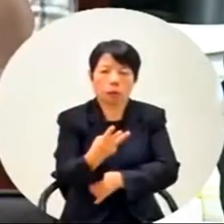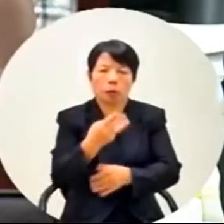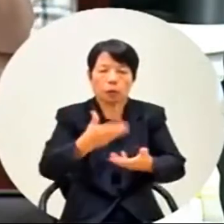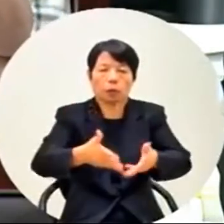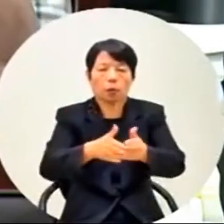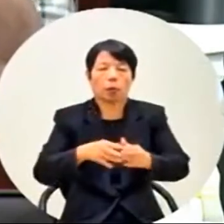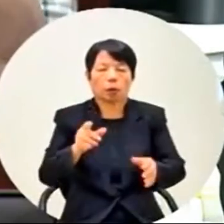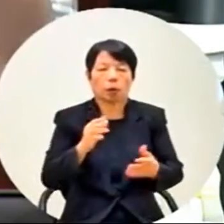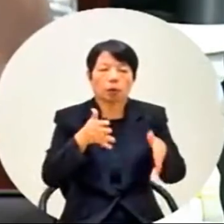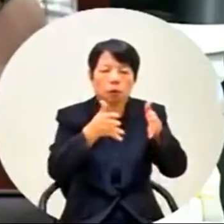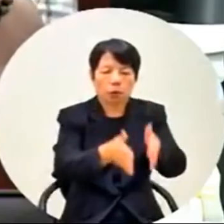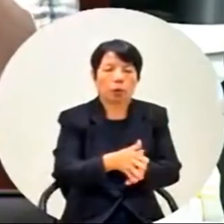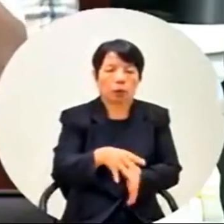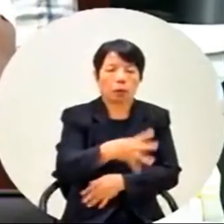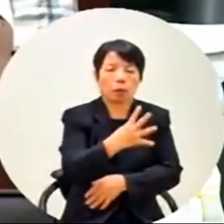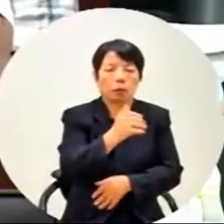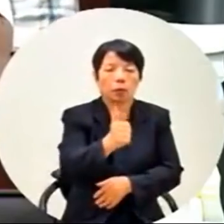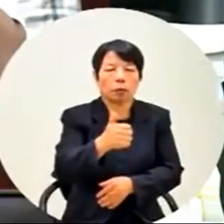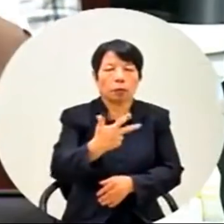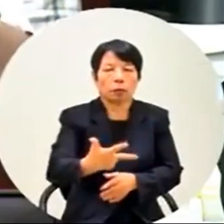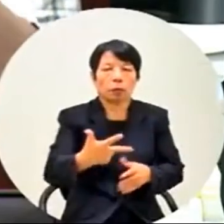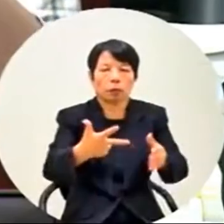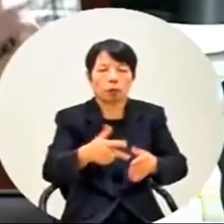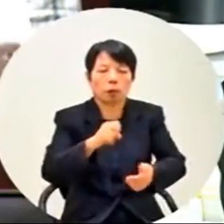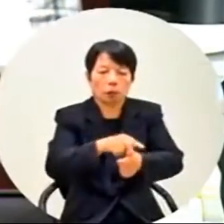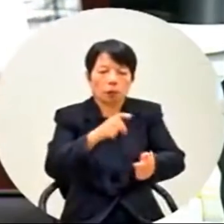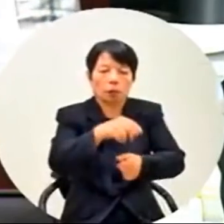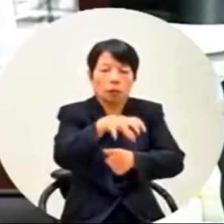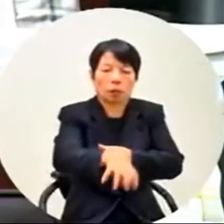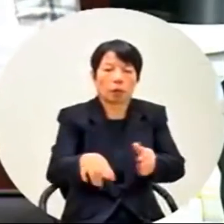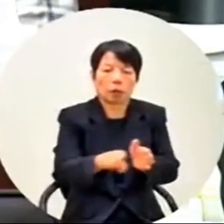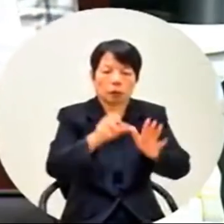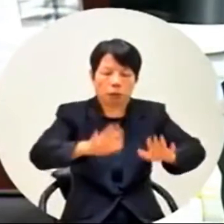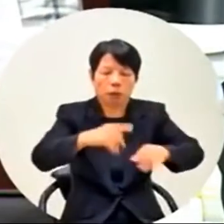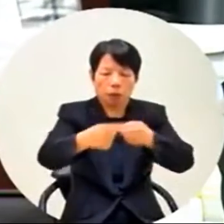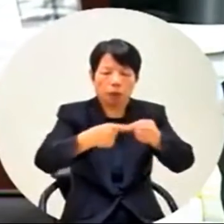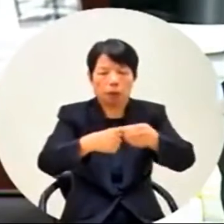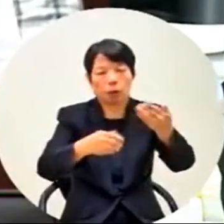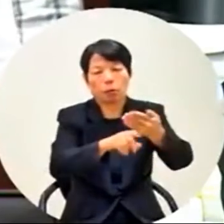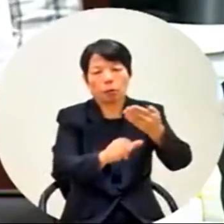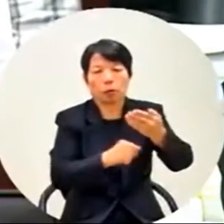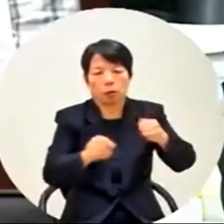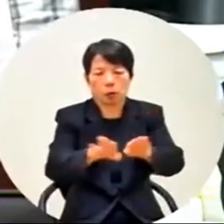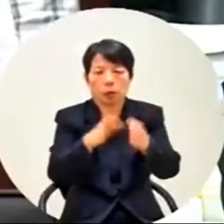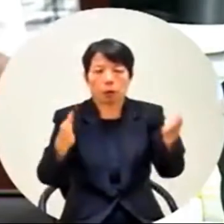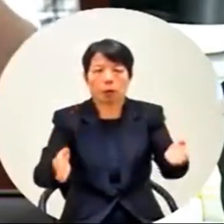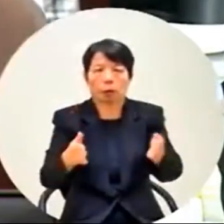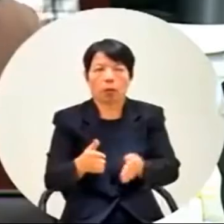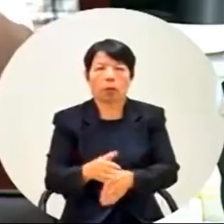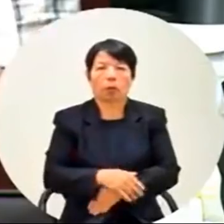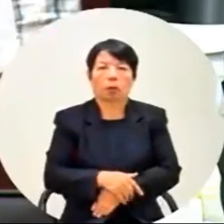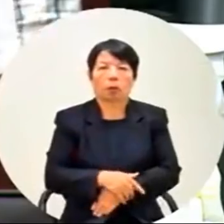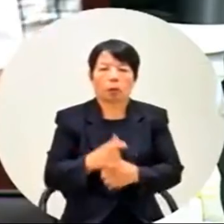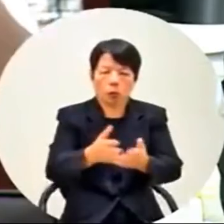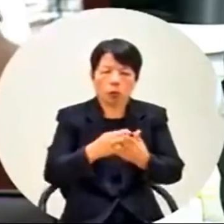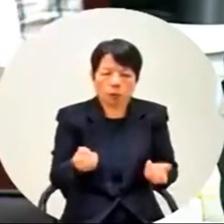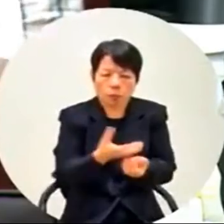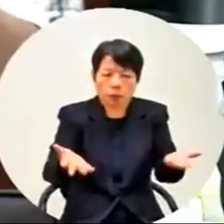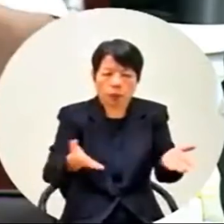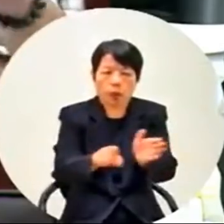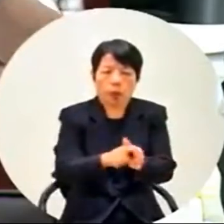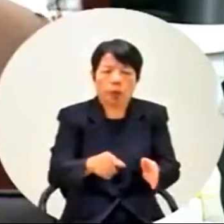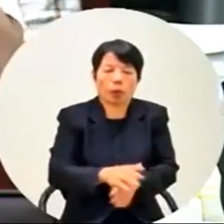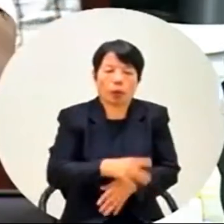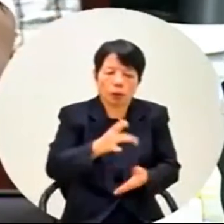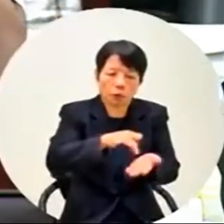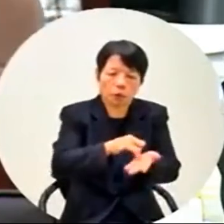对457座我们的养畜牧场，我们从今年九月开始3月10号开始，我们发了4大桶的这些消